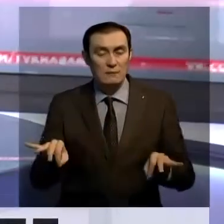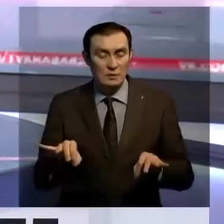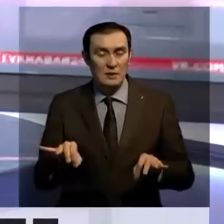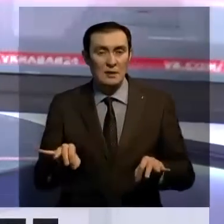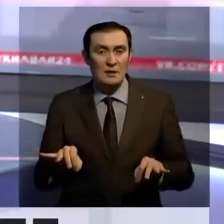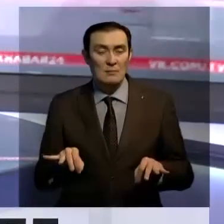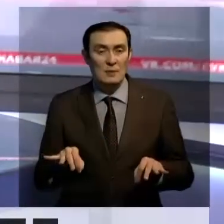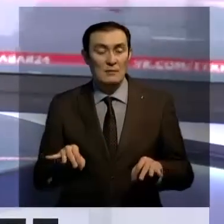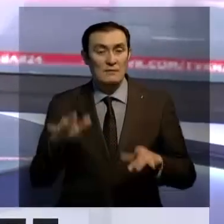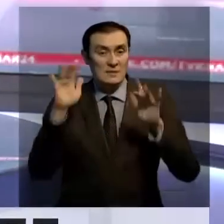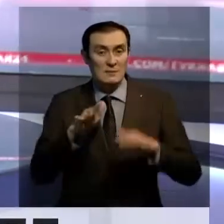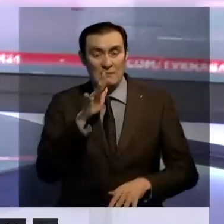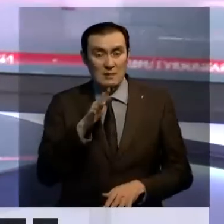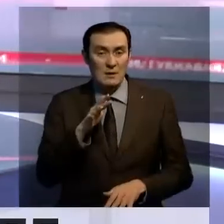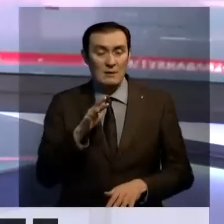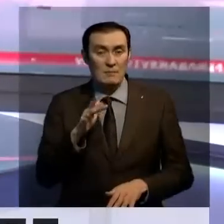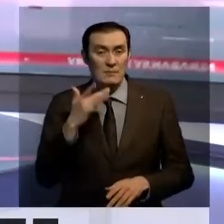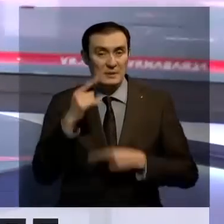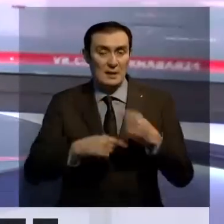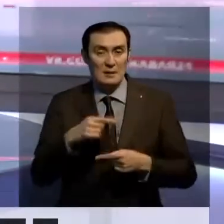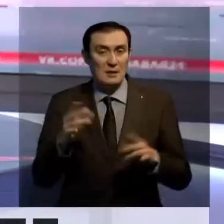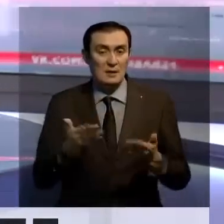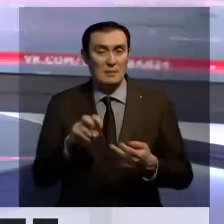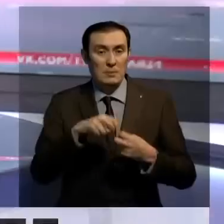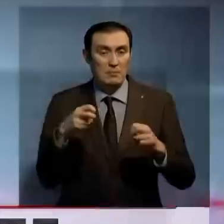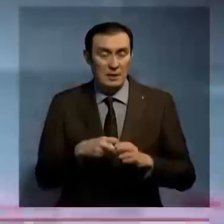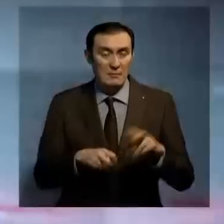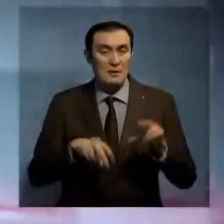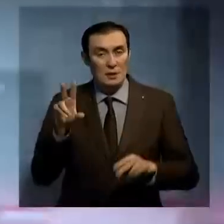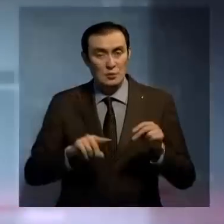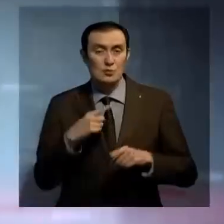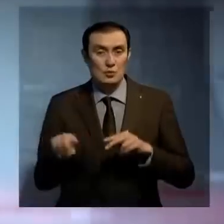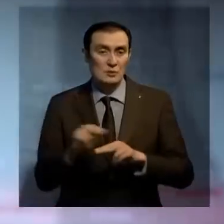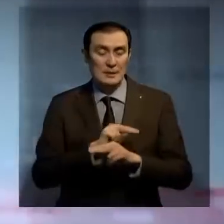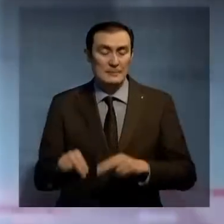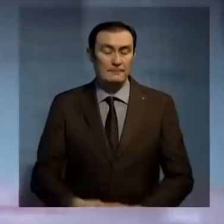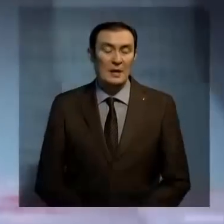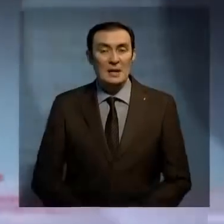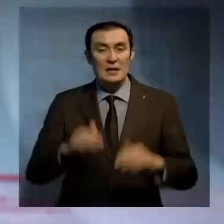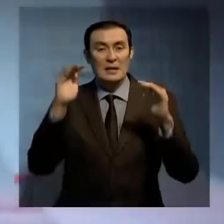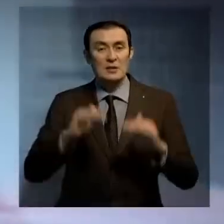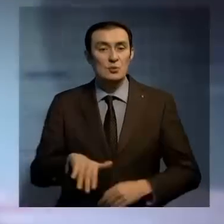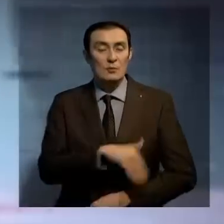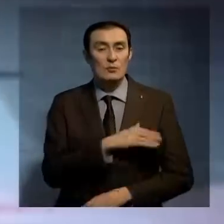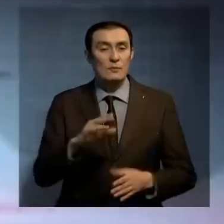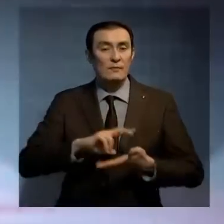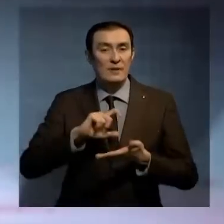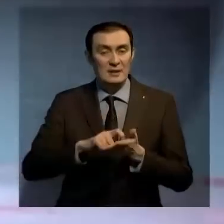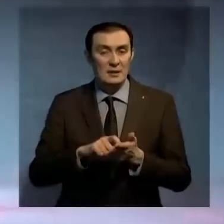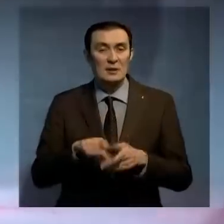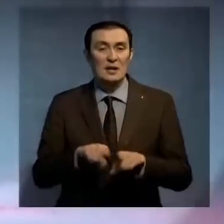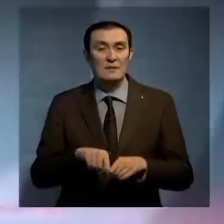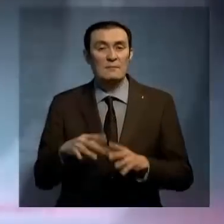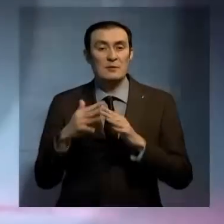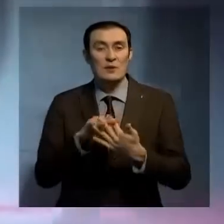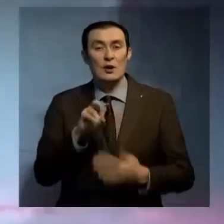какие-то коллапсы зимние. Надеюсь, скоро устранят проблемы. К другим темам. На низкую температуру в квартирах жалуются и жители